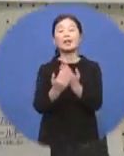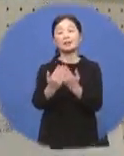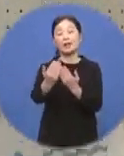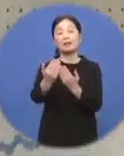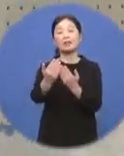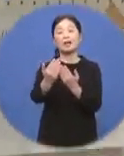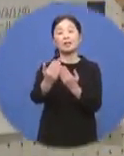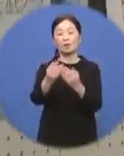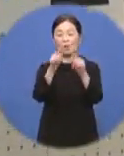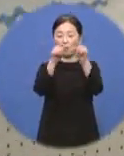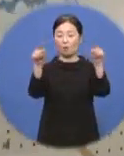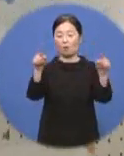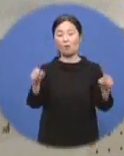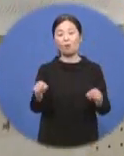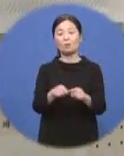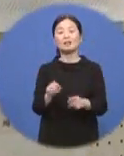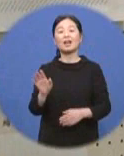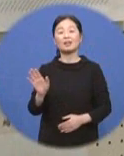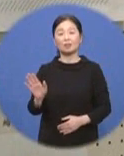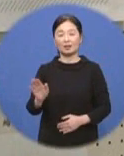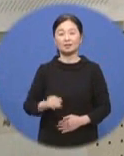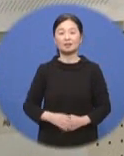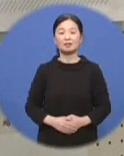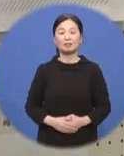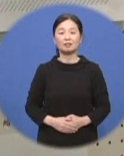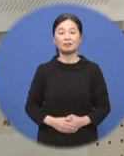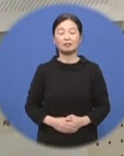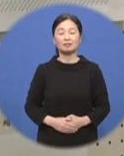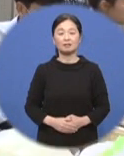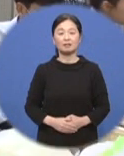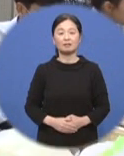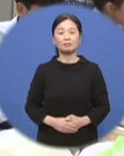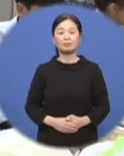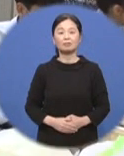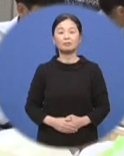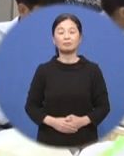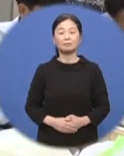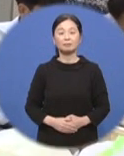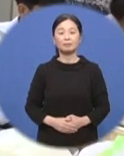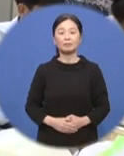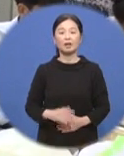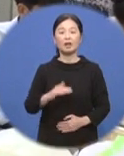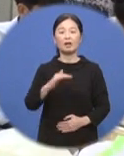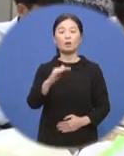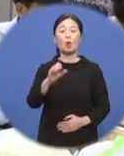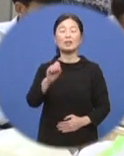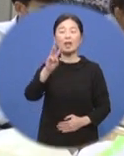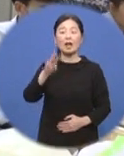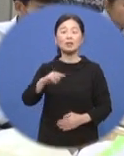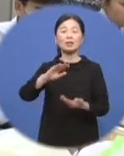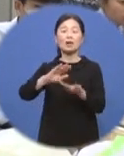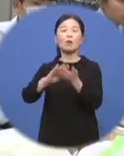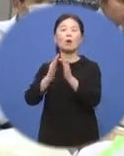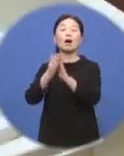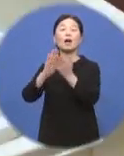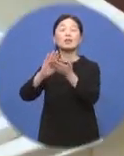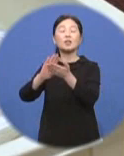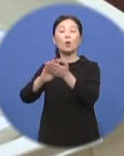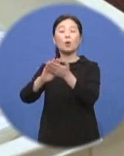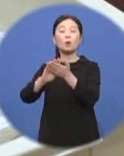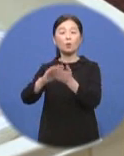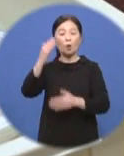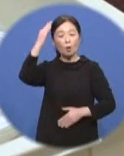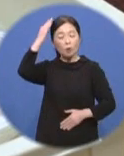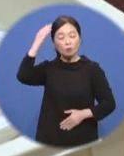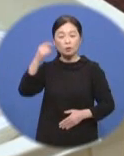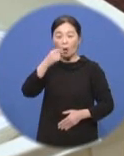スライドのやつですよ。 深澤町の 黒ニンニクとシニクを使ってキ